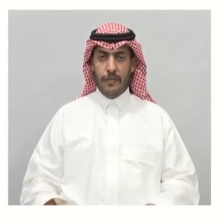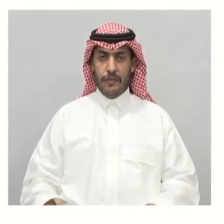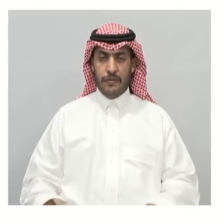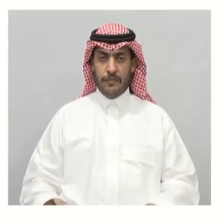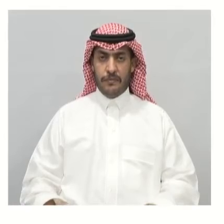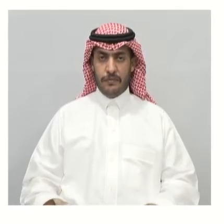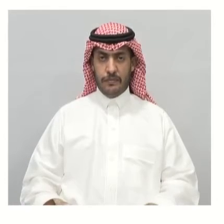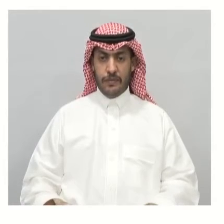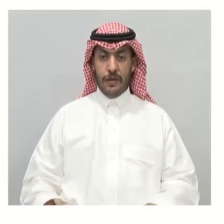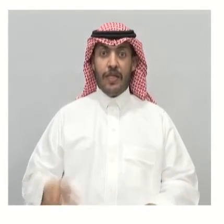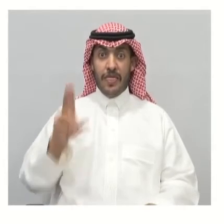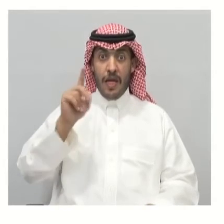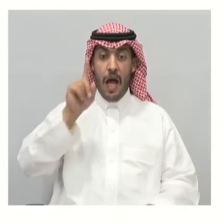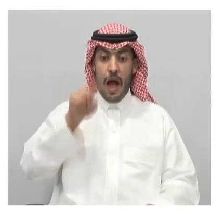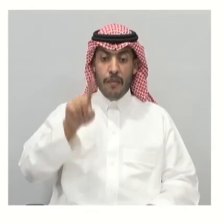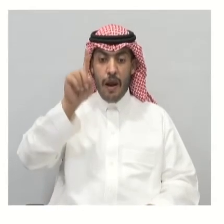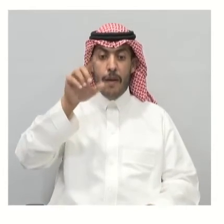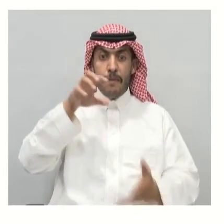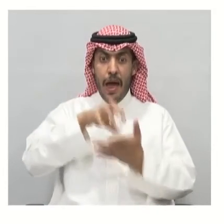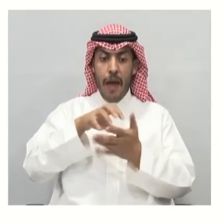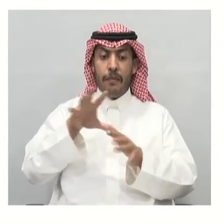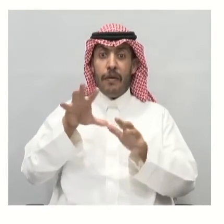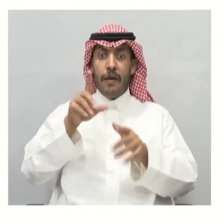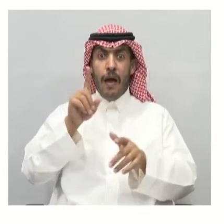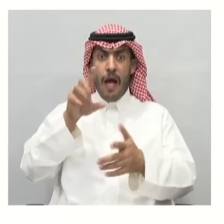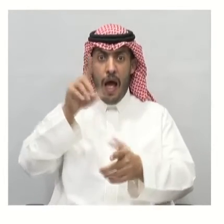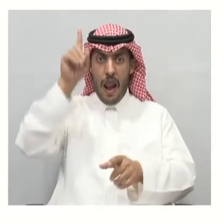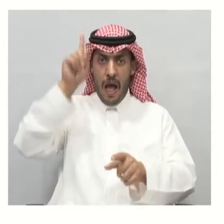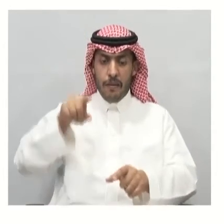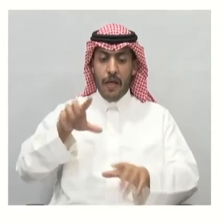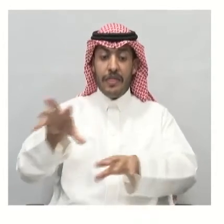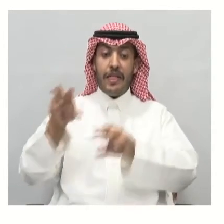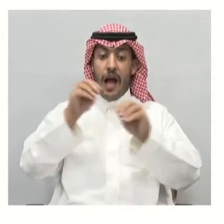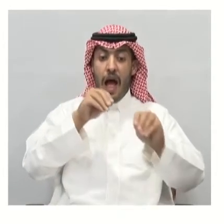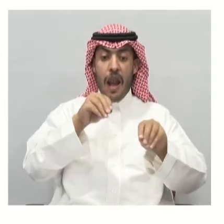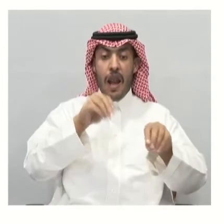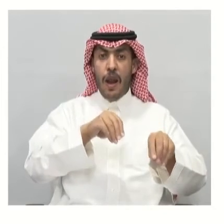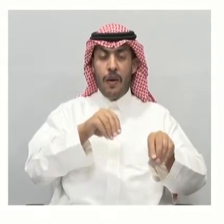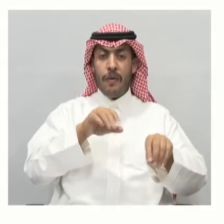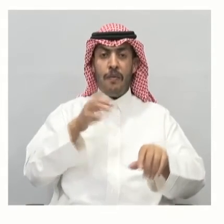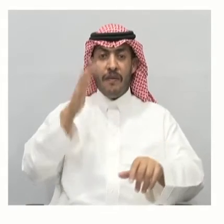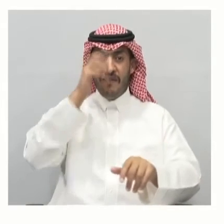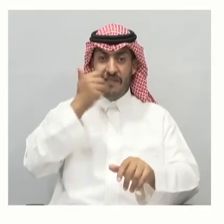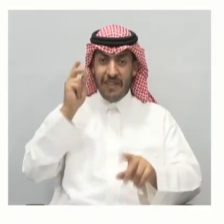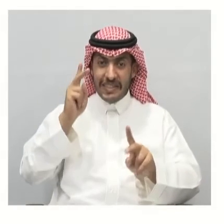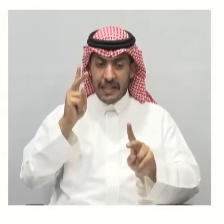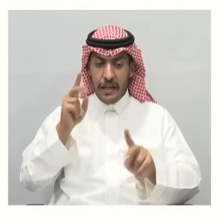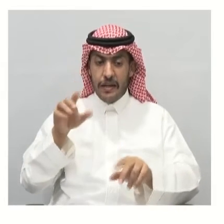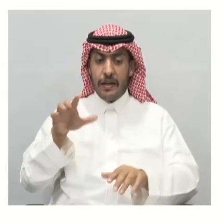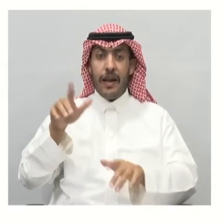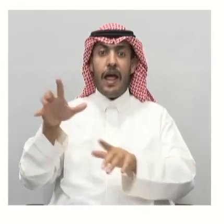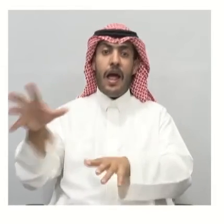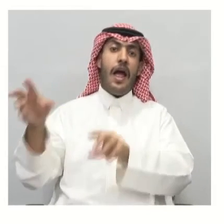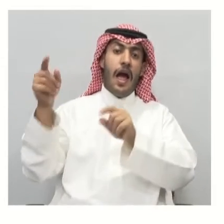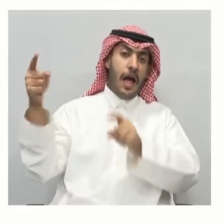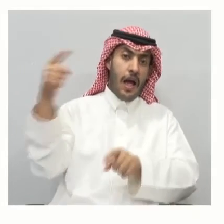له ايضا امر الله سبحانه وتعالى النبي ابراهيم عليه السلام بالانتقال من فلسطين